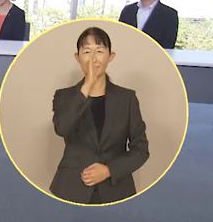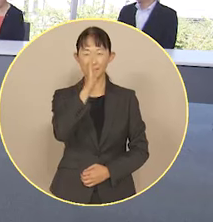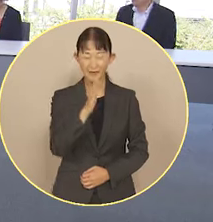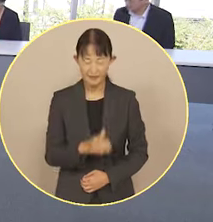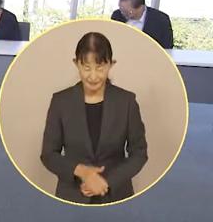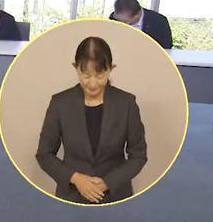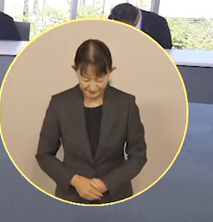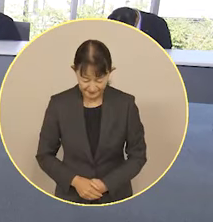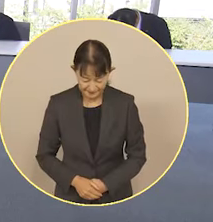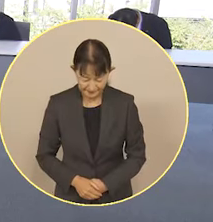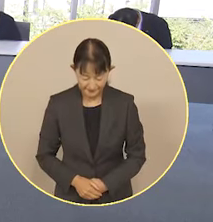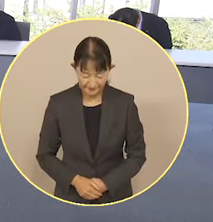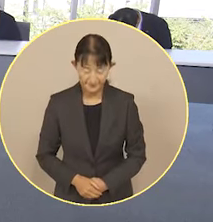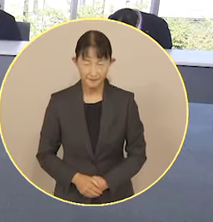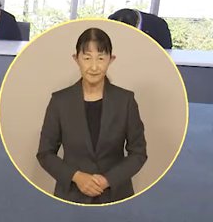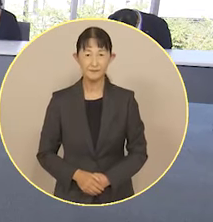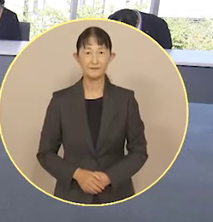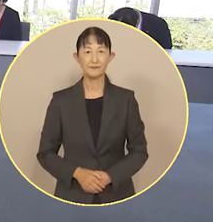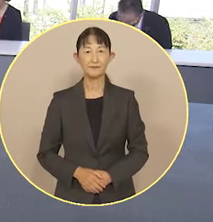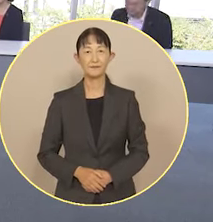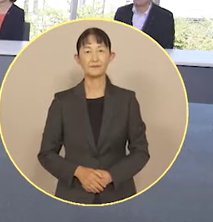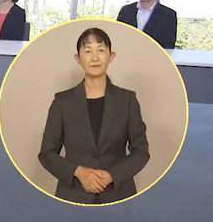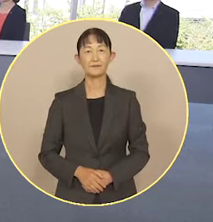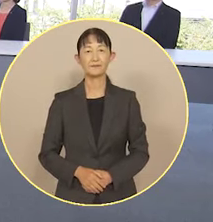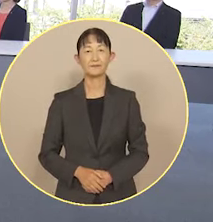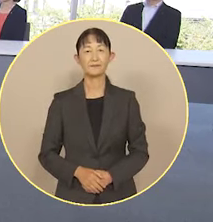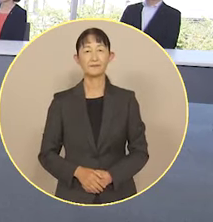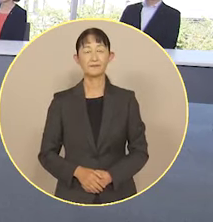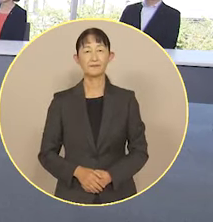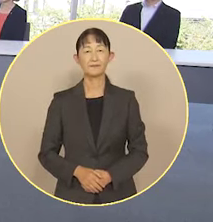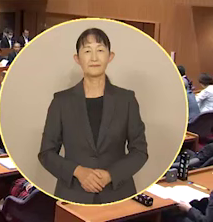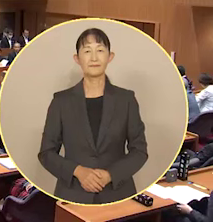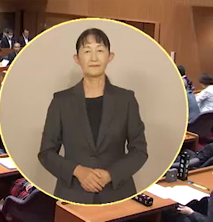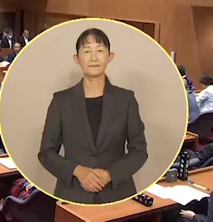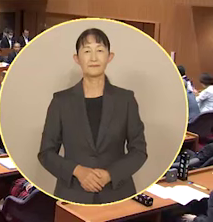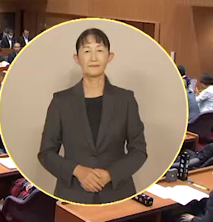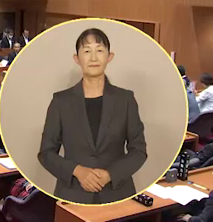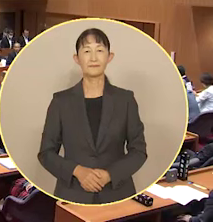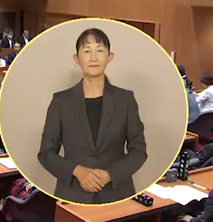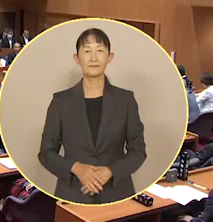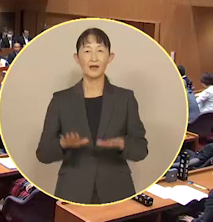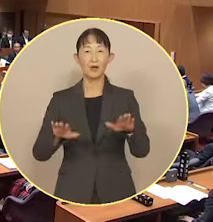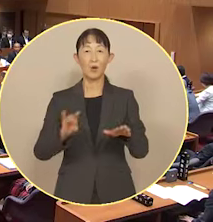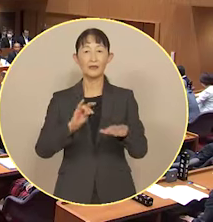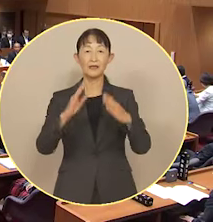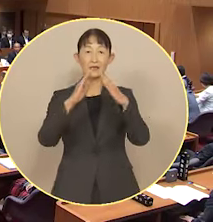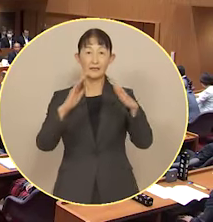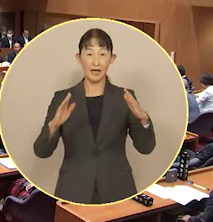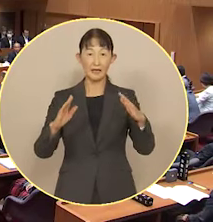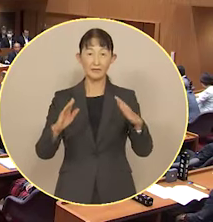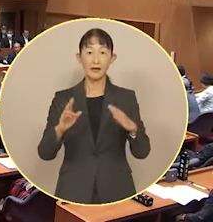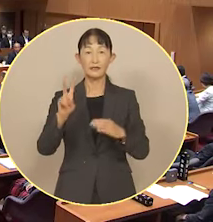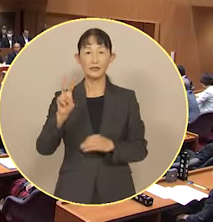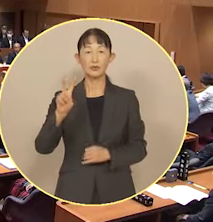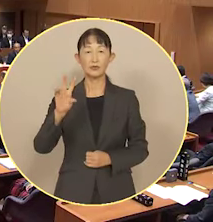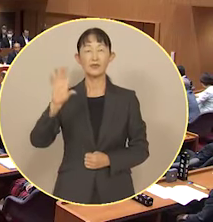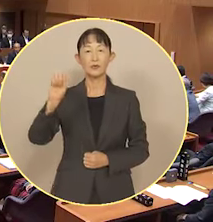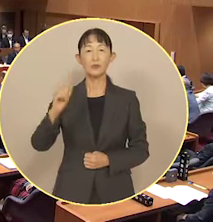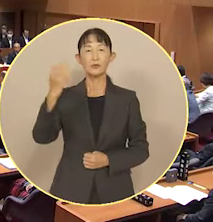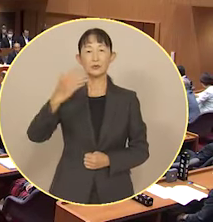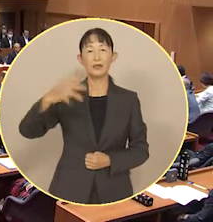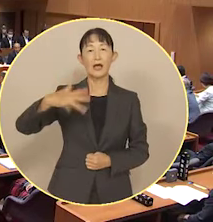ますしお願願します議会では22億